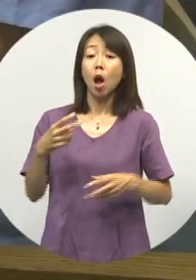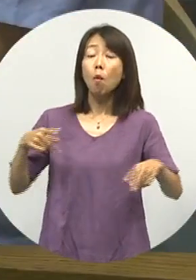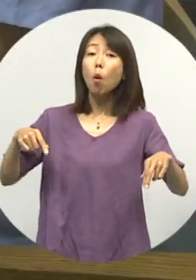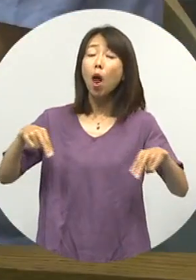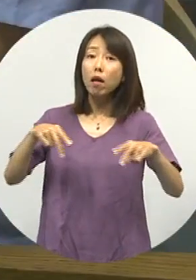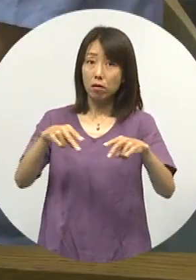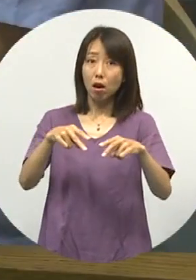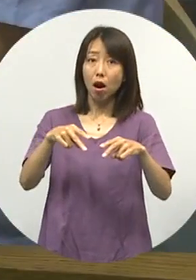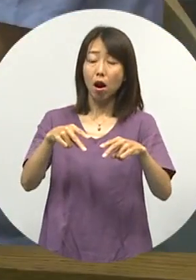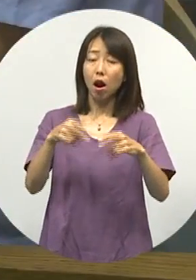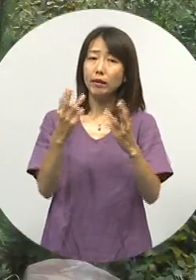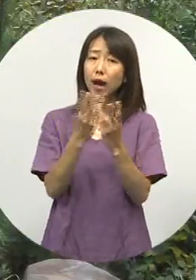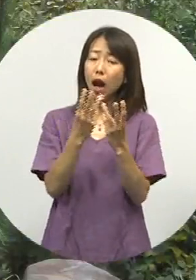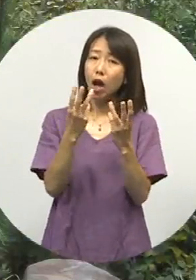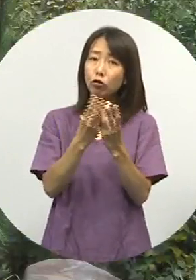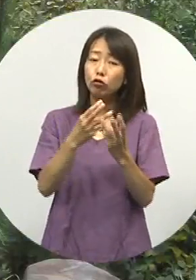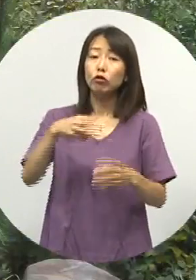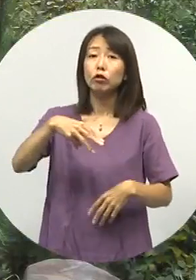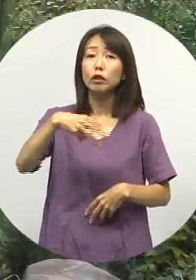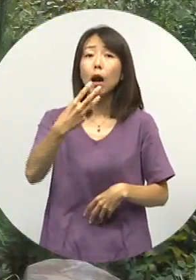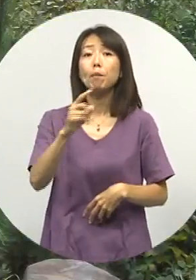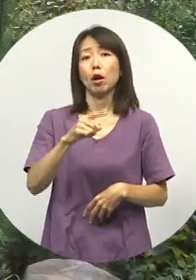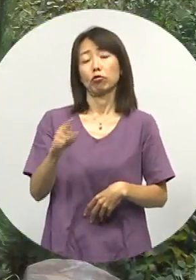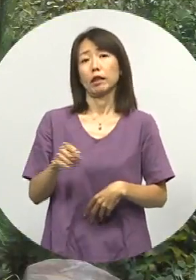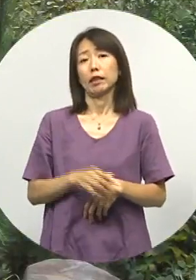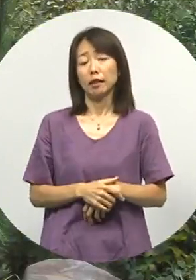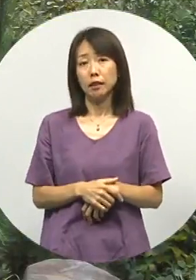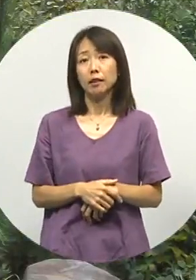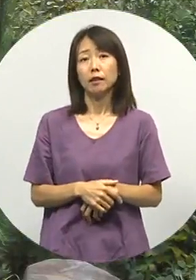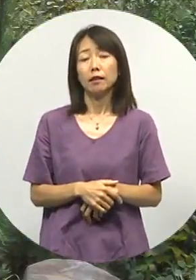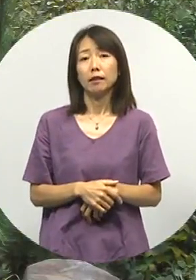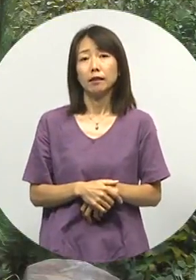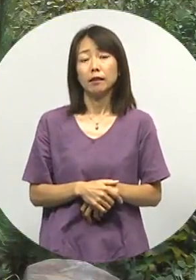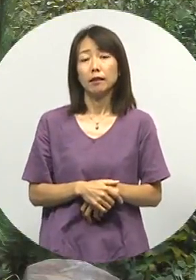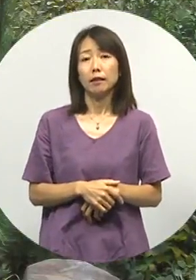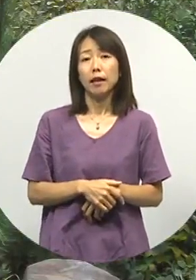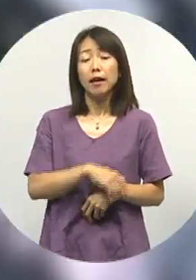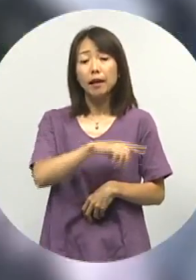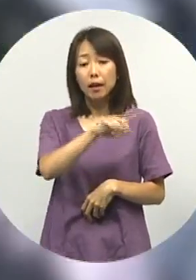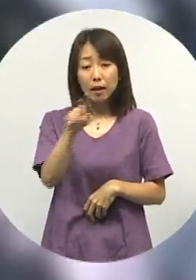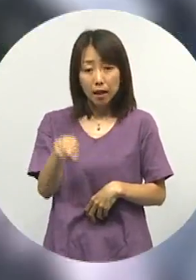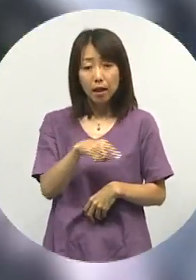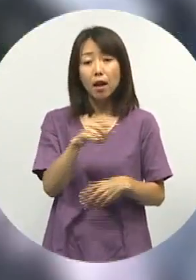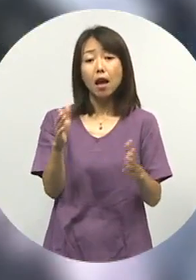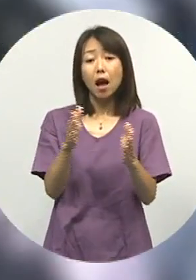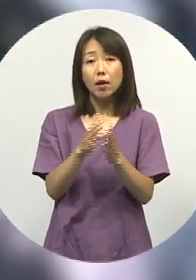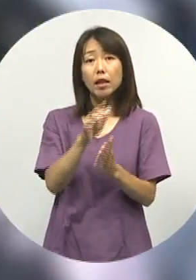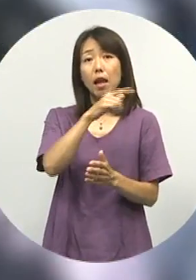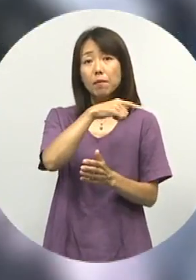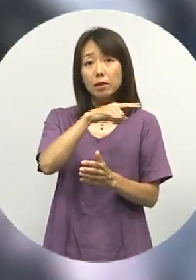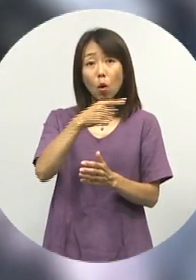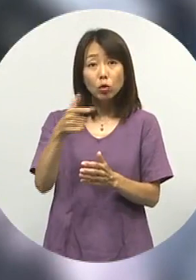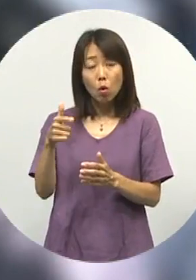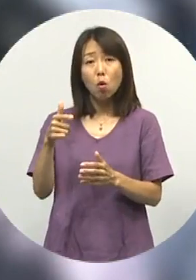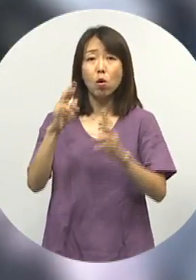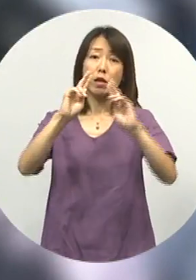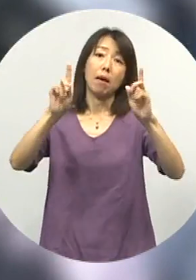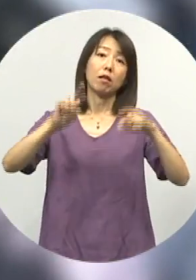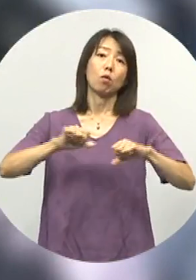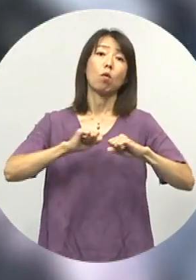べなんですけれども300名で、さまざまなイベントを、実施しています。